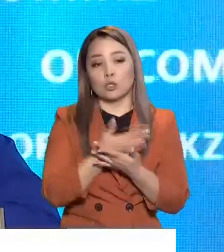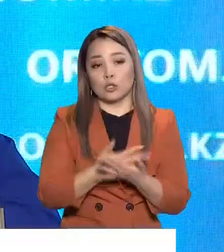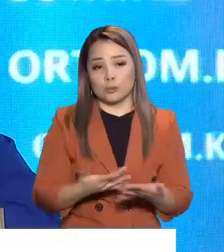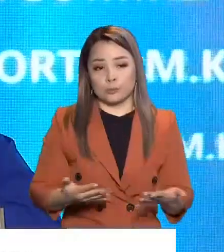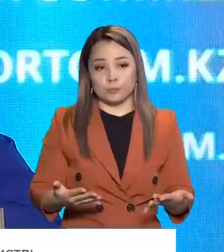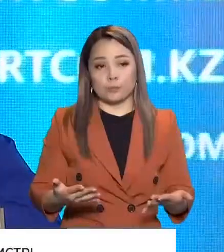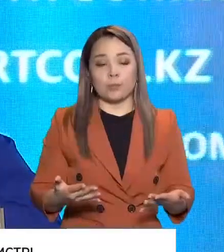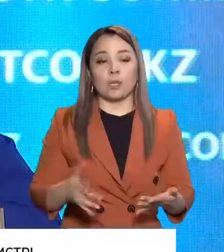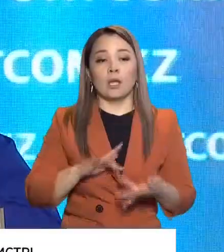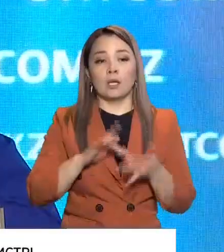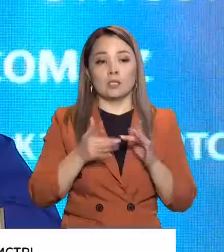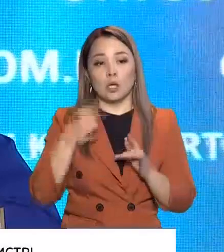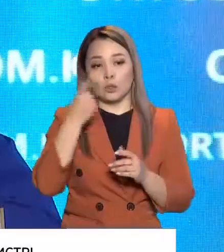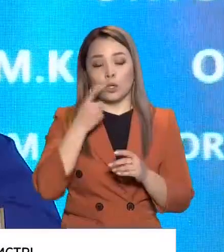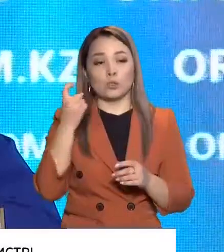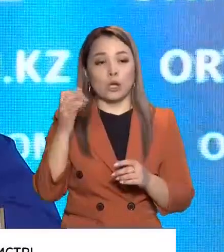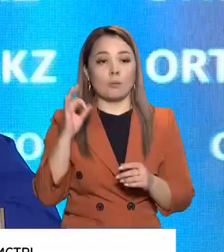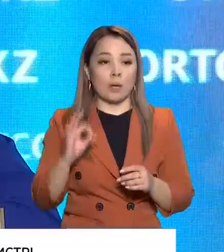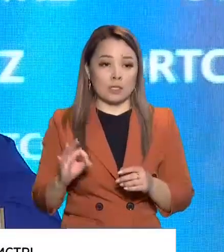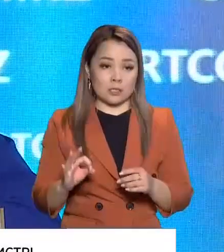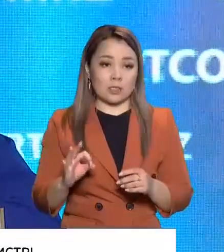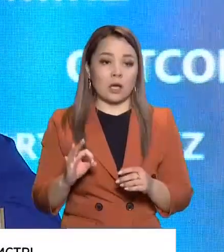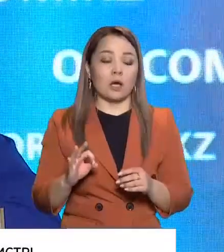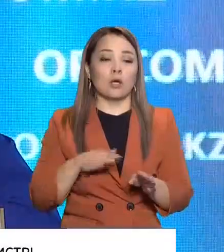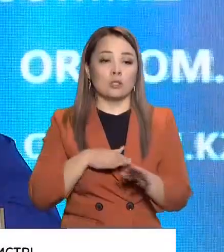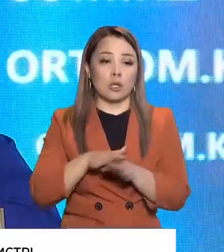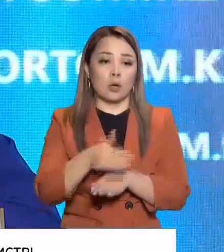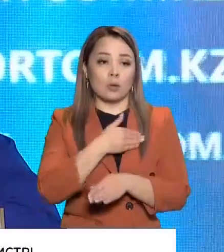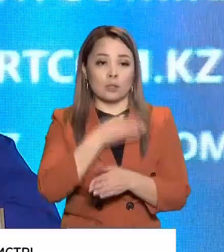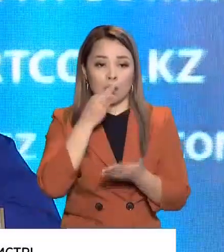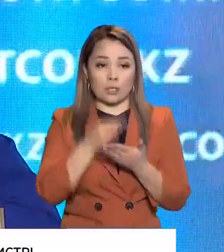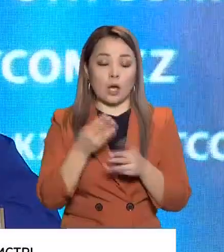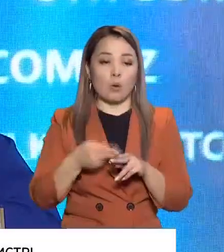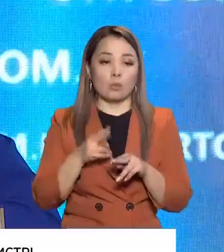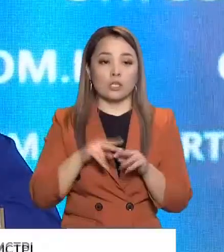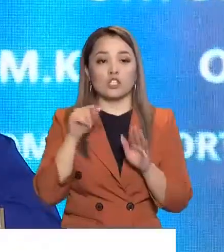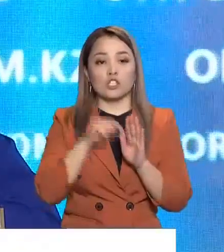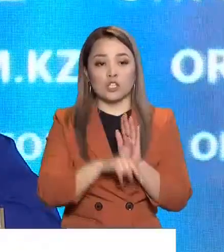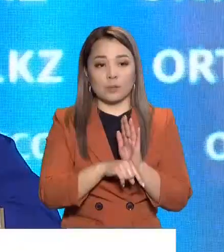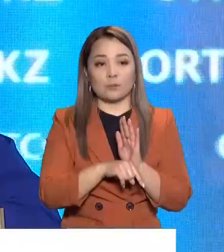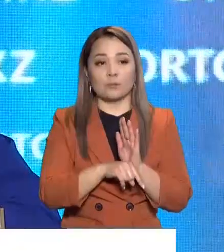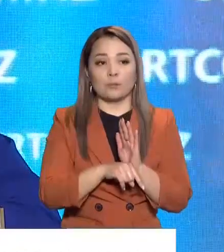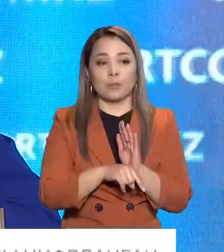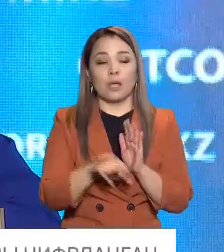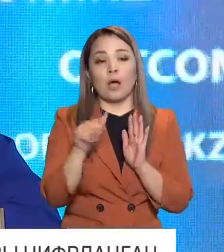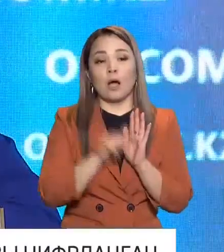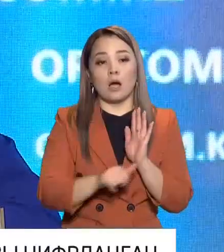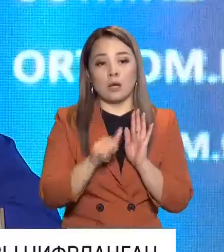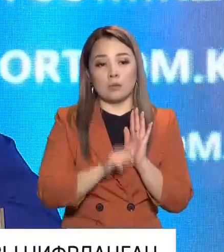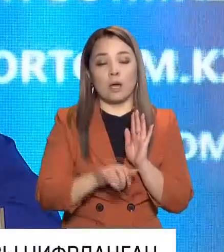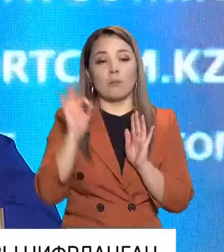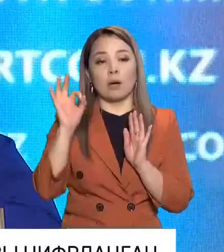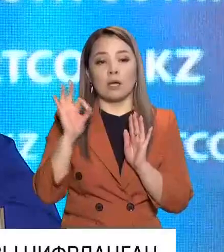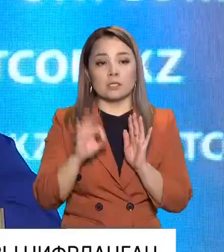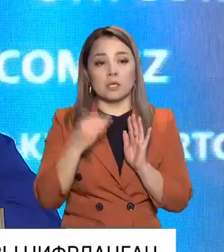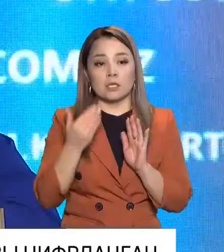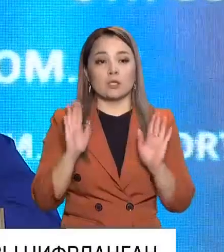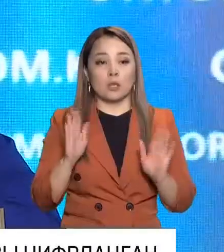электронды түрде 100%-ға жету көздеп отырмыз. Ал оның ішінде 60 пайызын тек қана проактивті